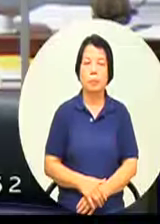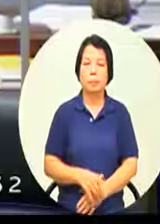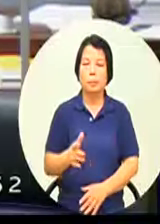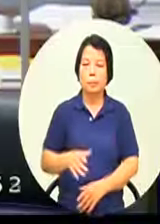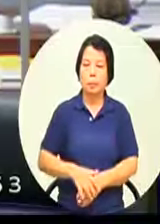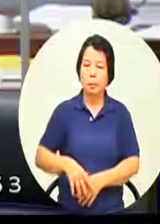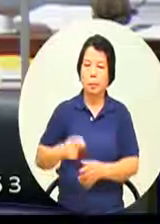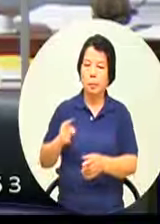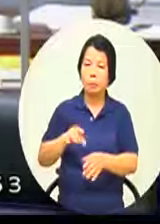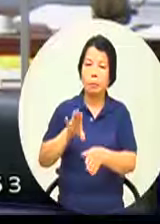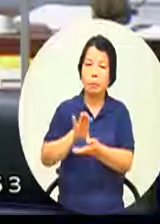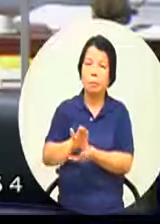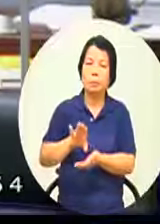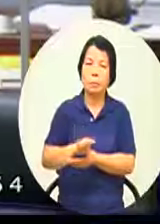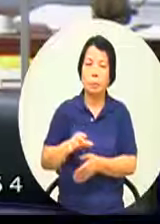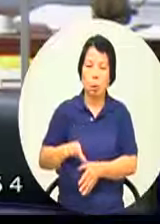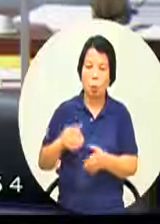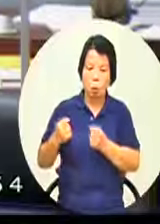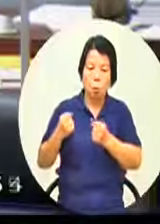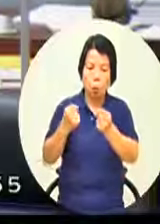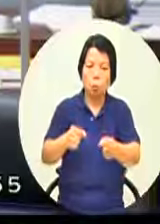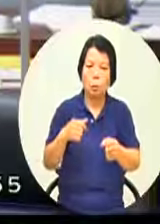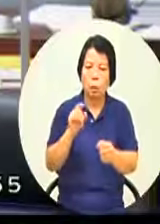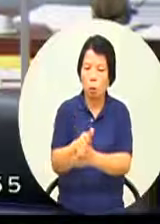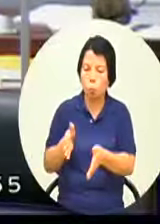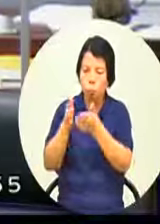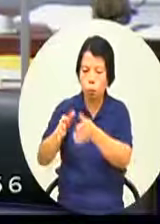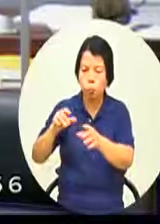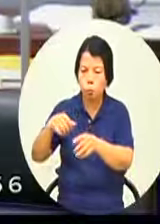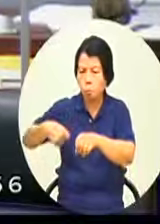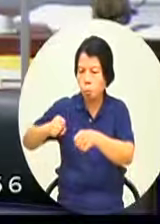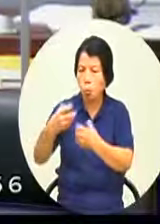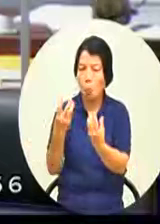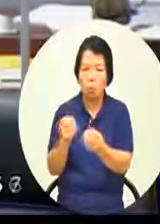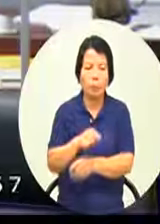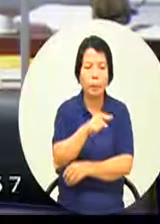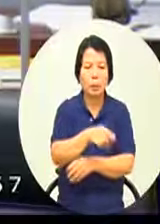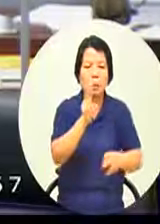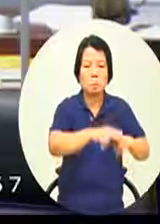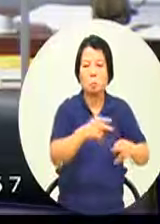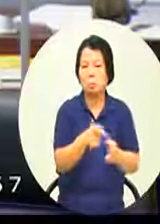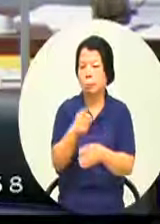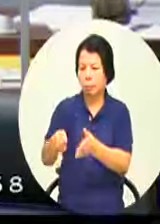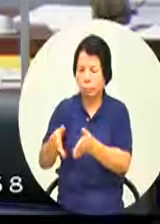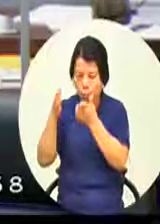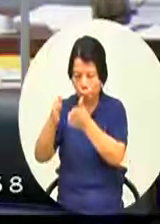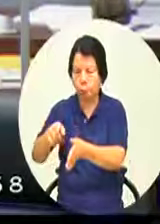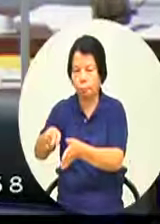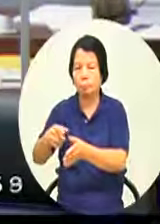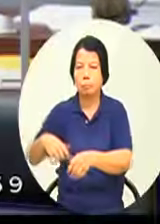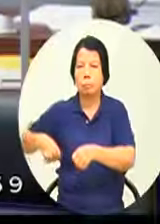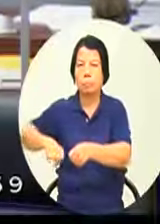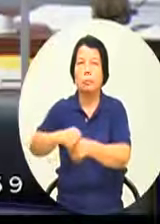机车道，那没办法，现在就是走这一条。那大林埔沿海地区。就